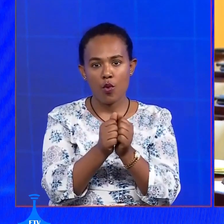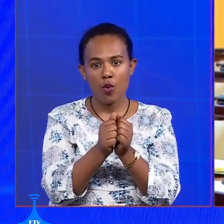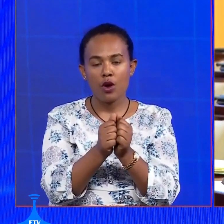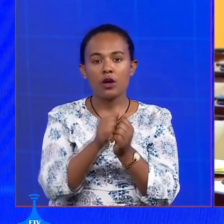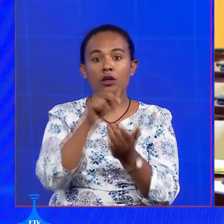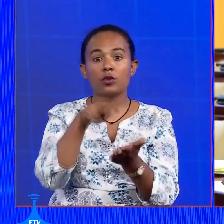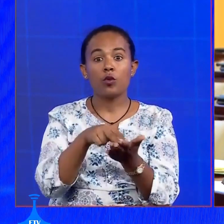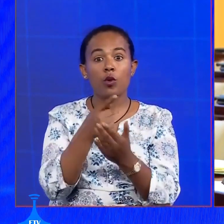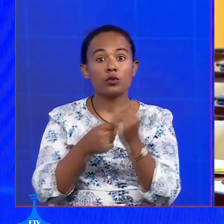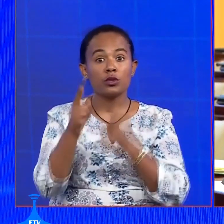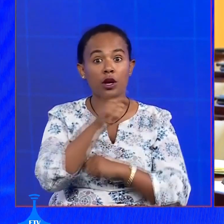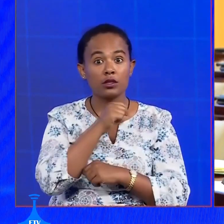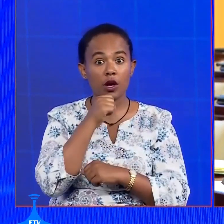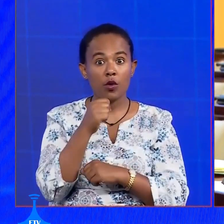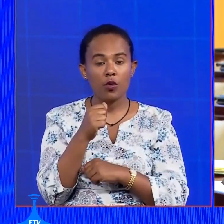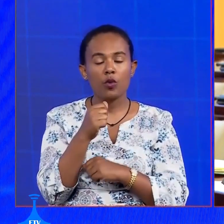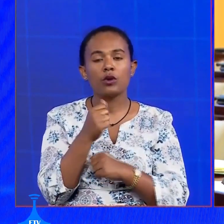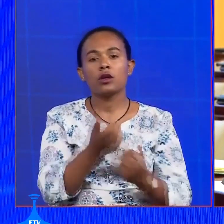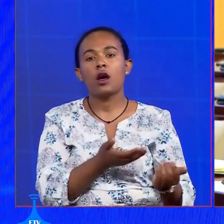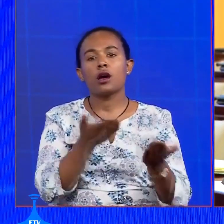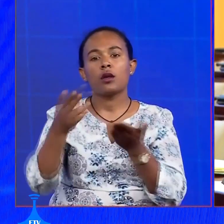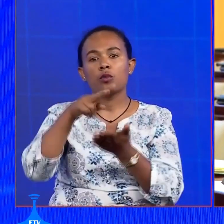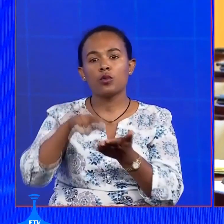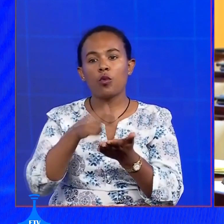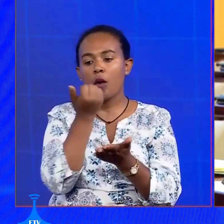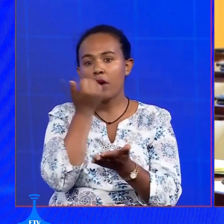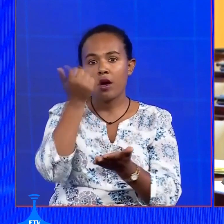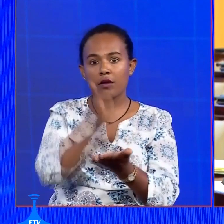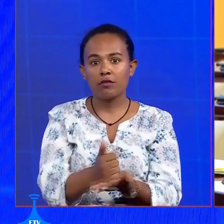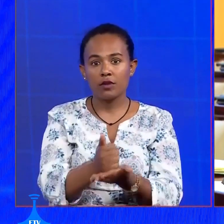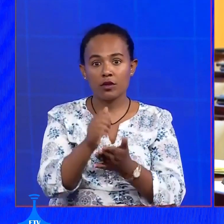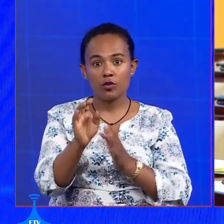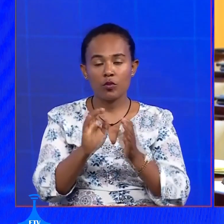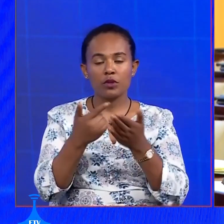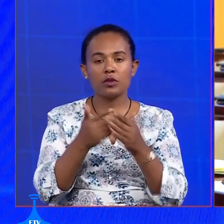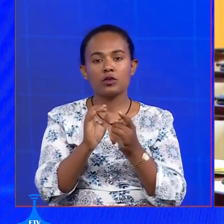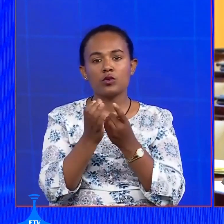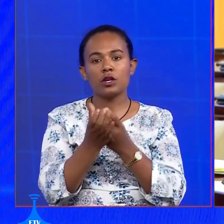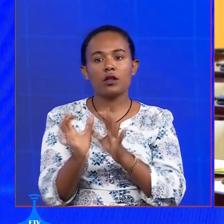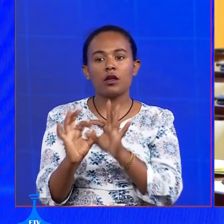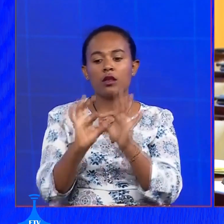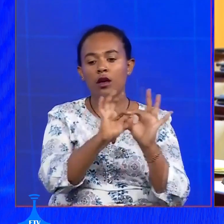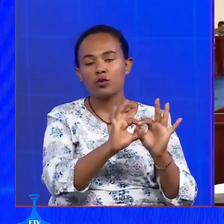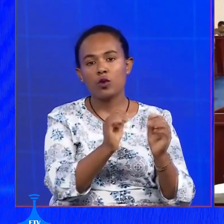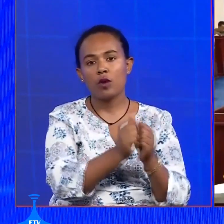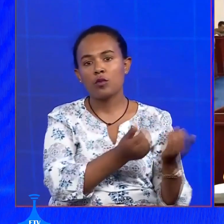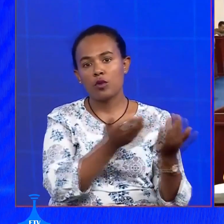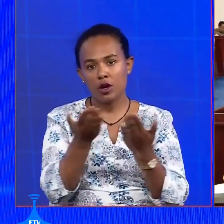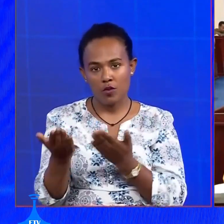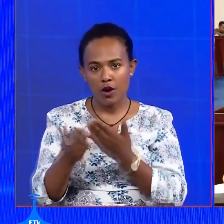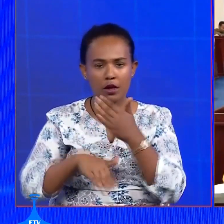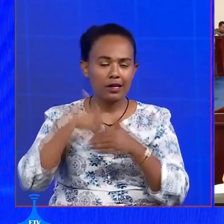የተቋሙ ብቻ ሳይሆን የአቅራቢውም ተቋም ማህተም ተደርጎበት በዛ መልኩ ተያይዞ አብሮ ቀርቧል። ከዛ